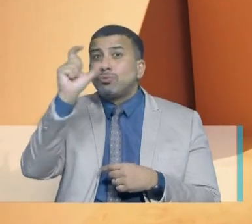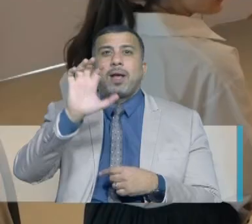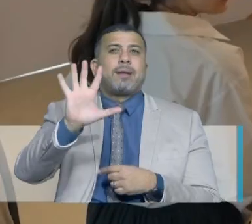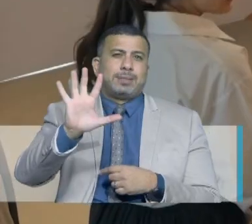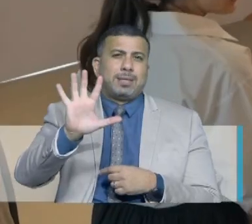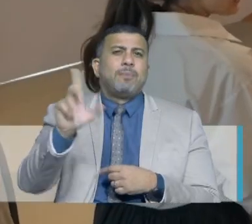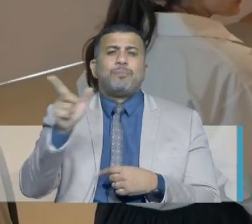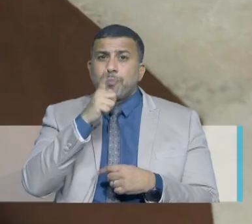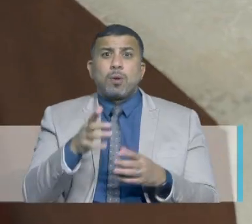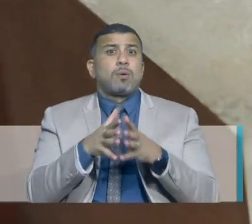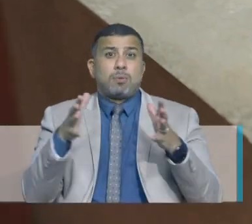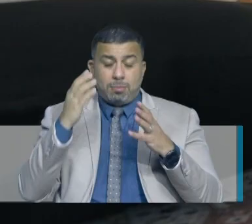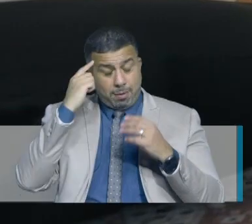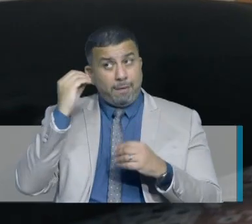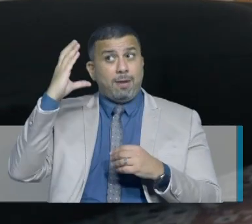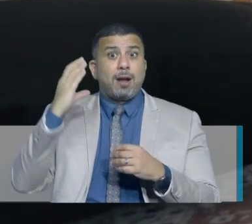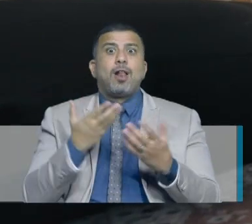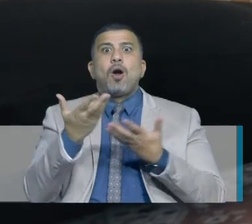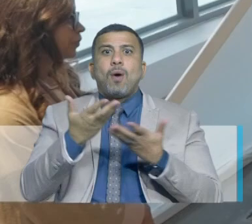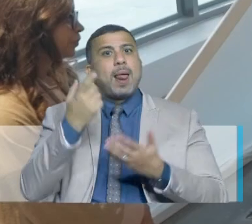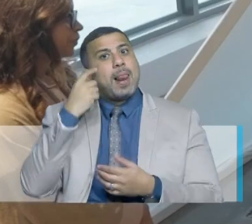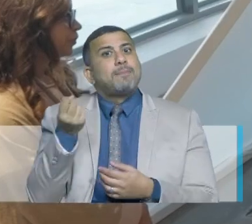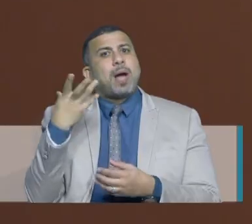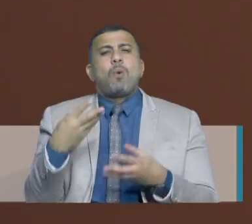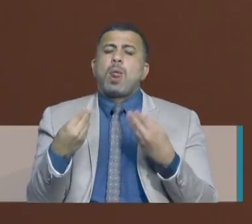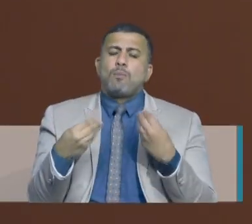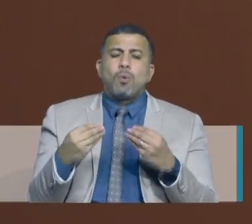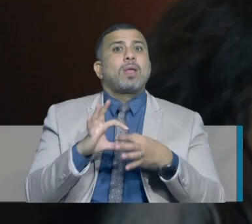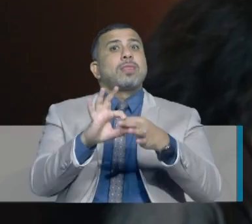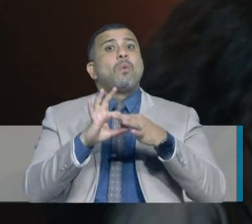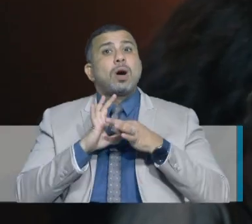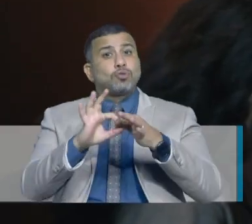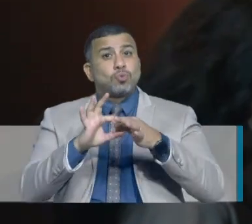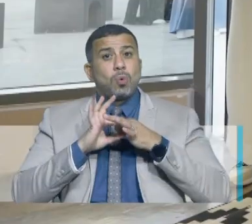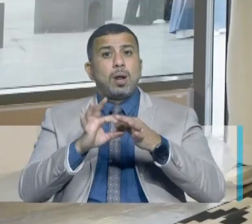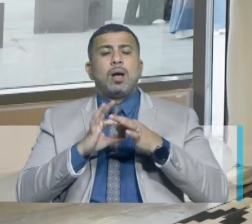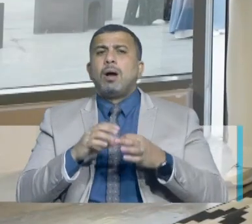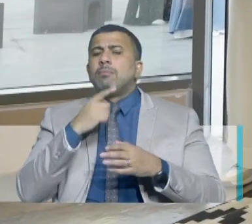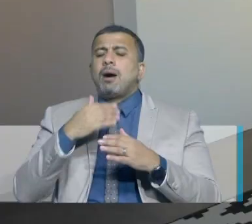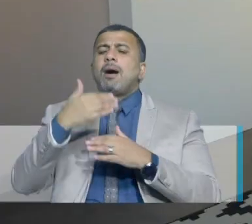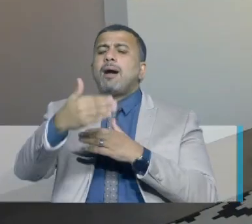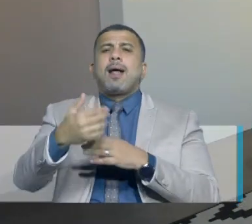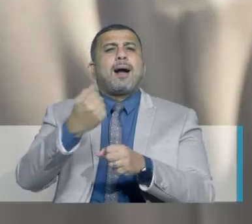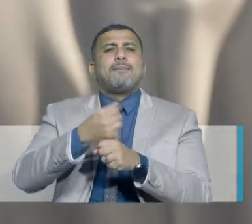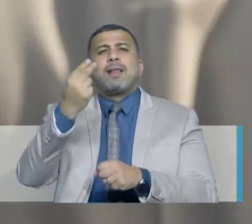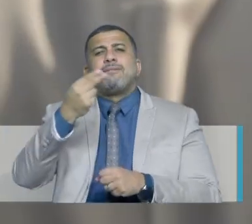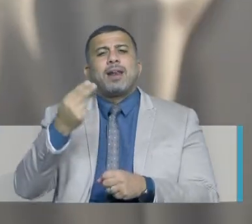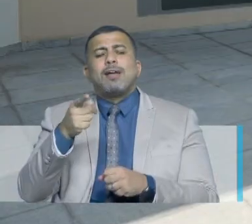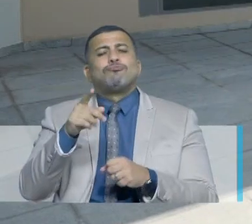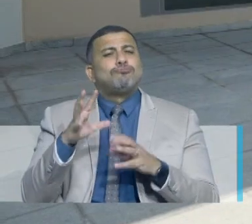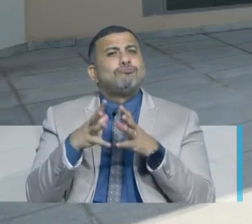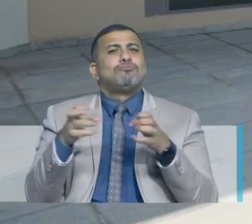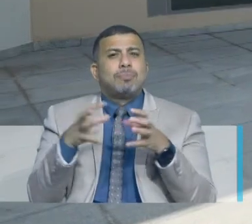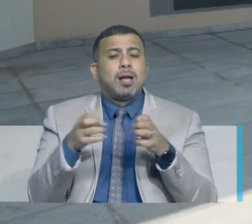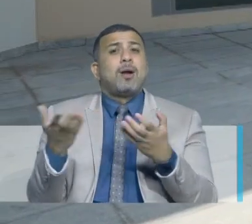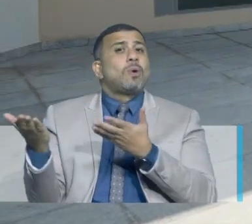حيث يوسع المعرض افاق الحوار حول الابداع والمرونه والتواصل الى ما وراء الاعمال الفنيه ذاتها